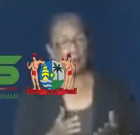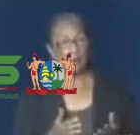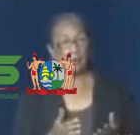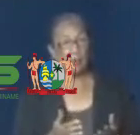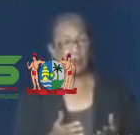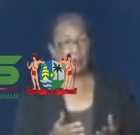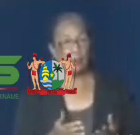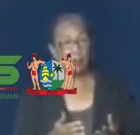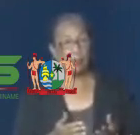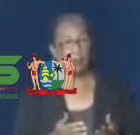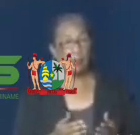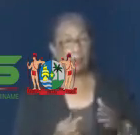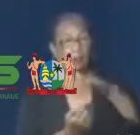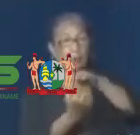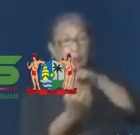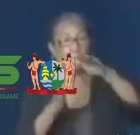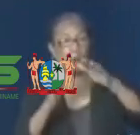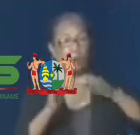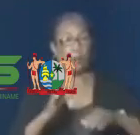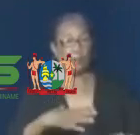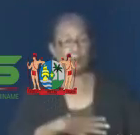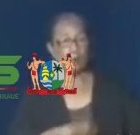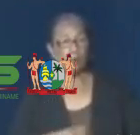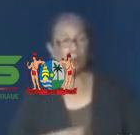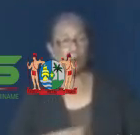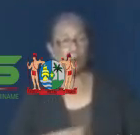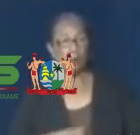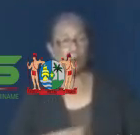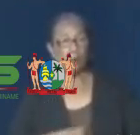Tapolins, 187.